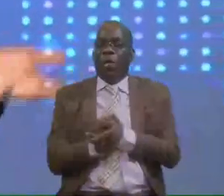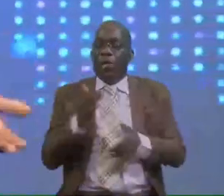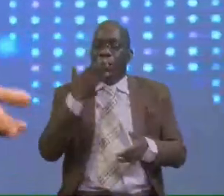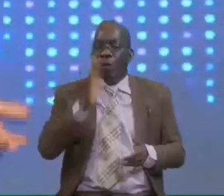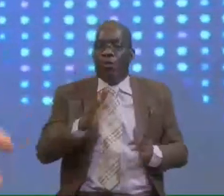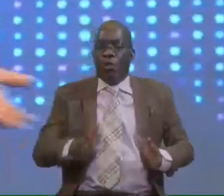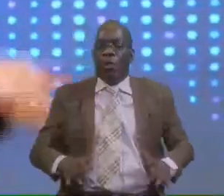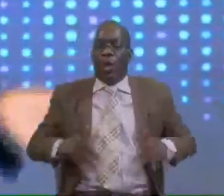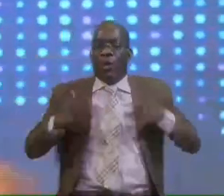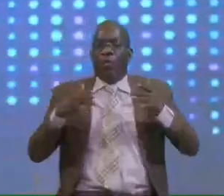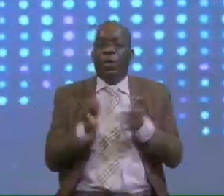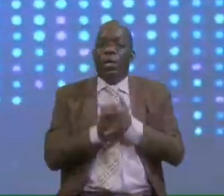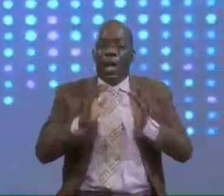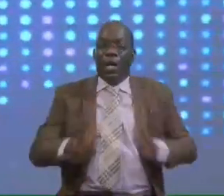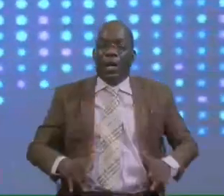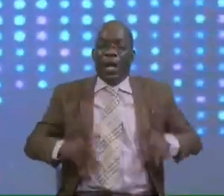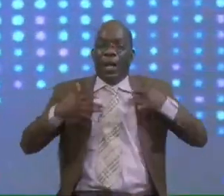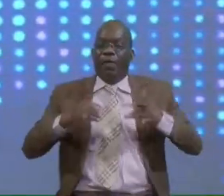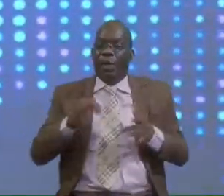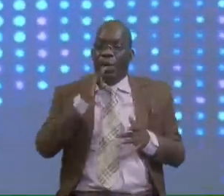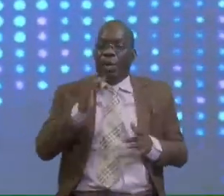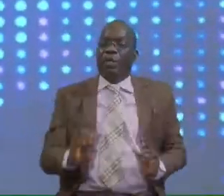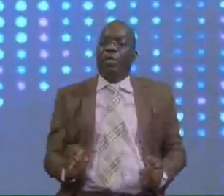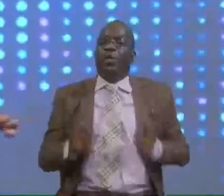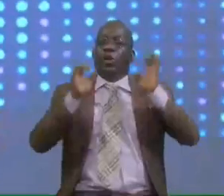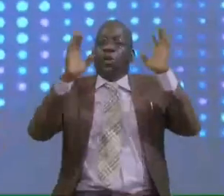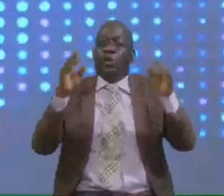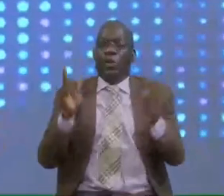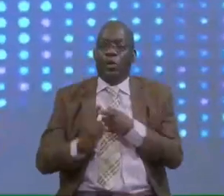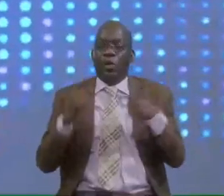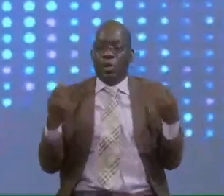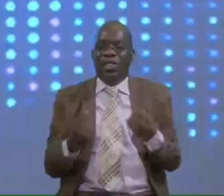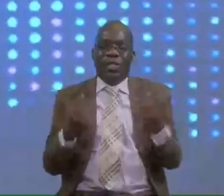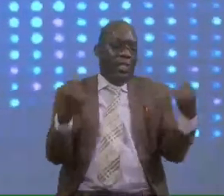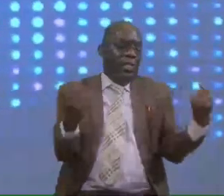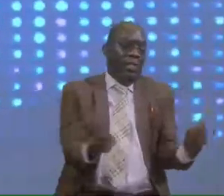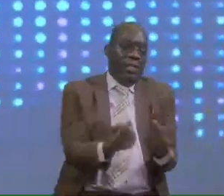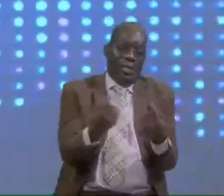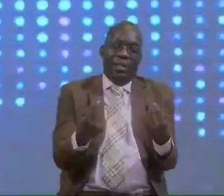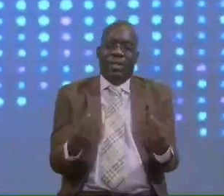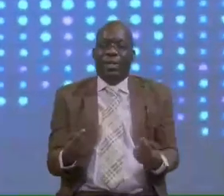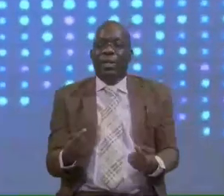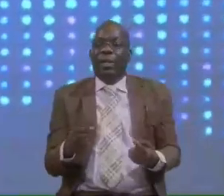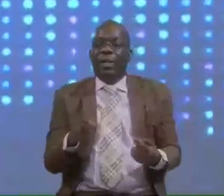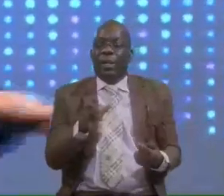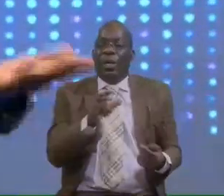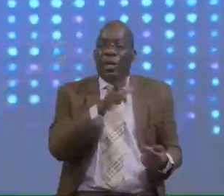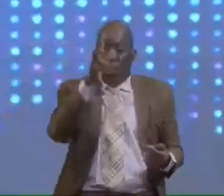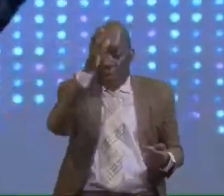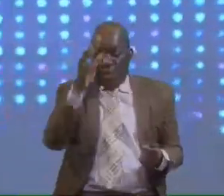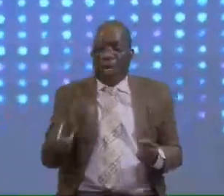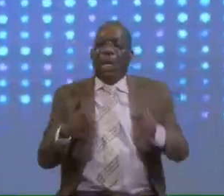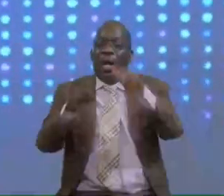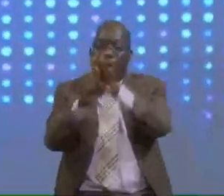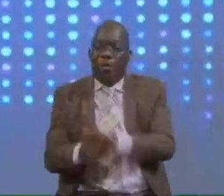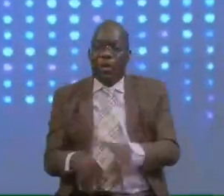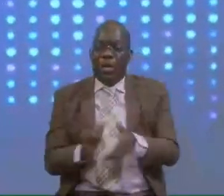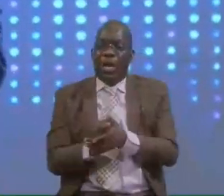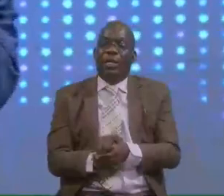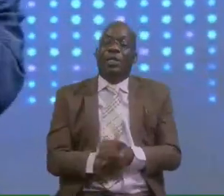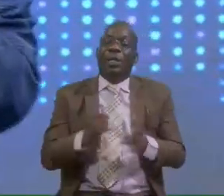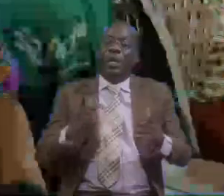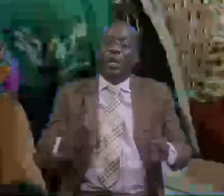maléfique, cette vie qui est dévouée au péché, péché, péché, Satan afflige cette vie